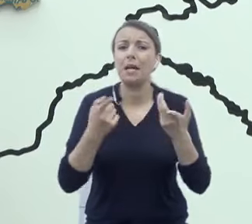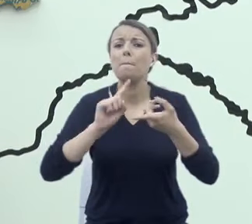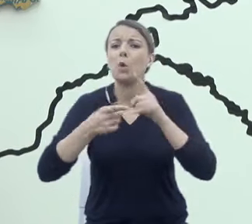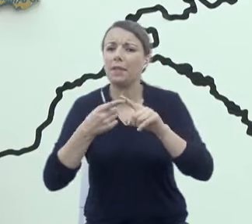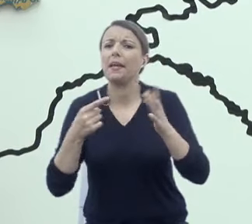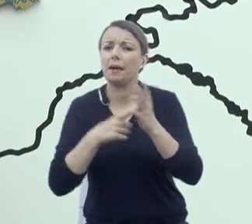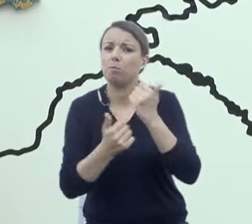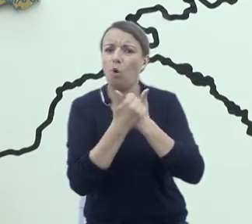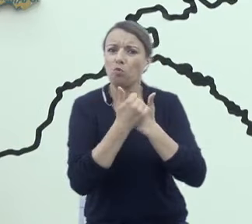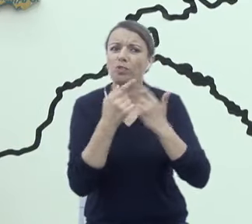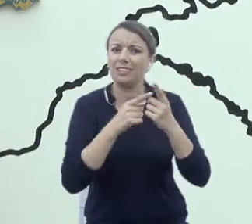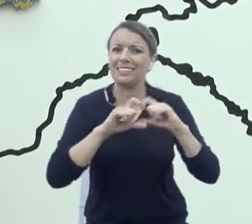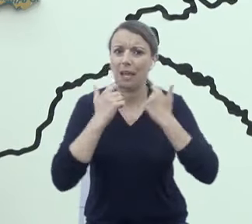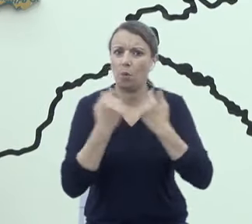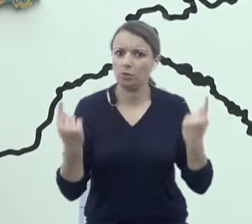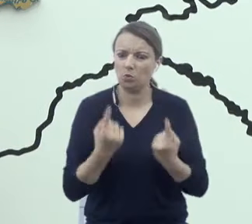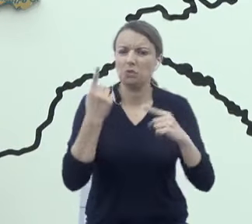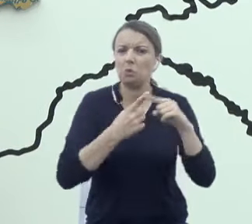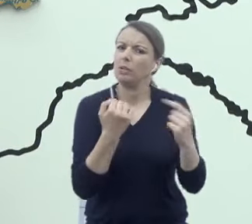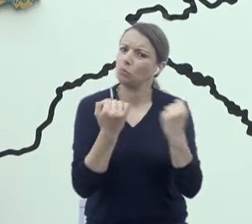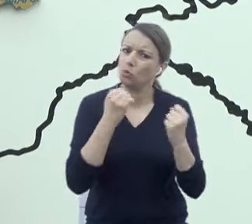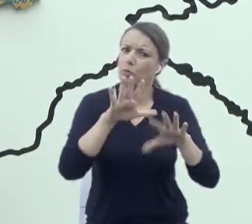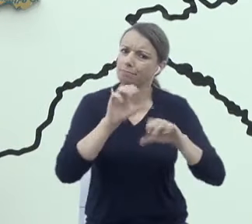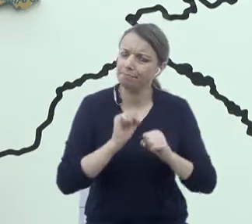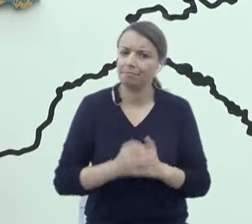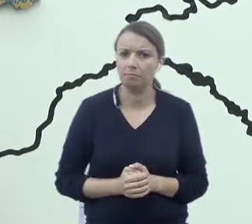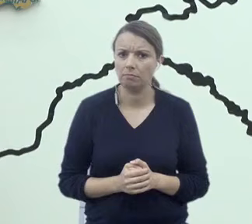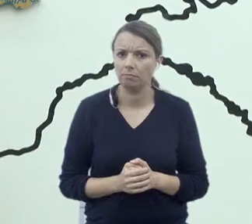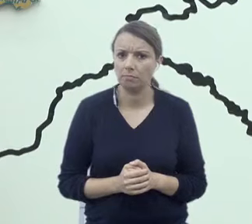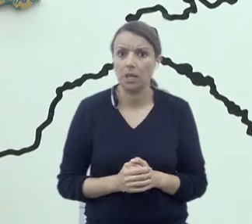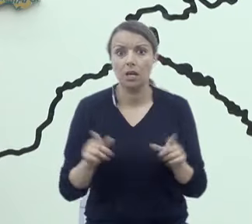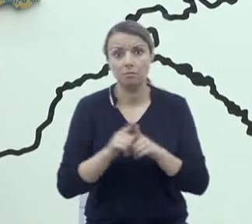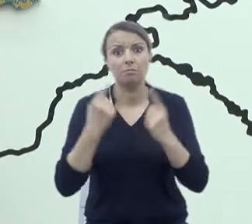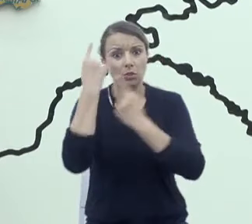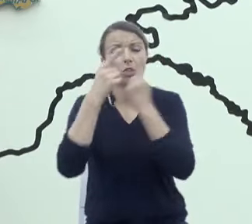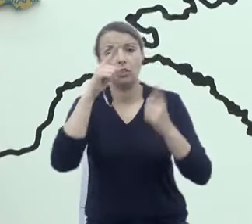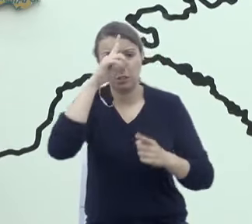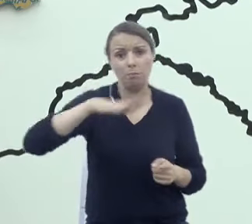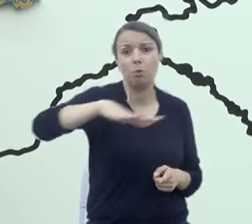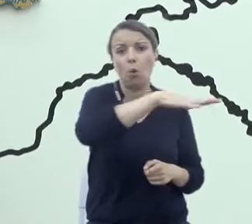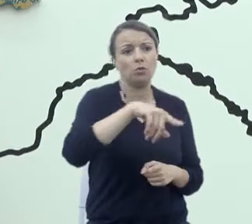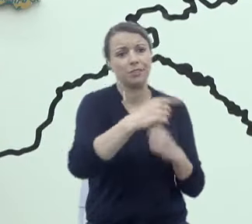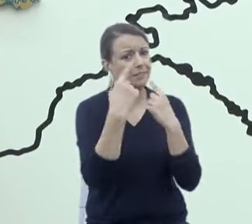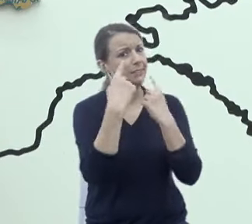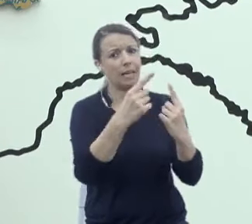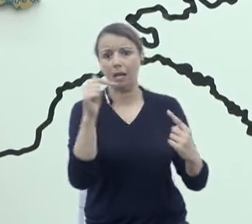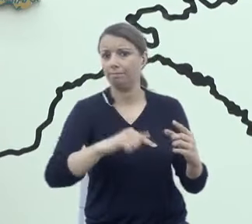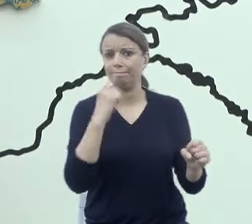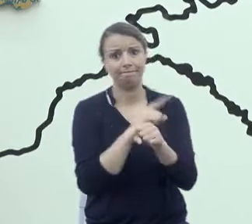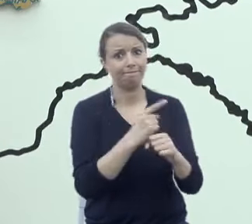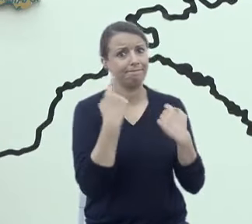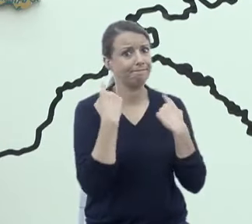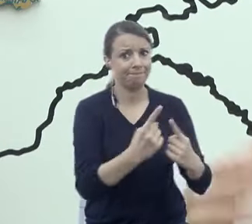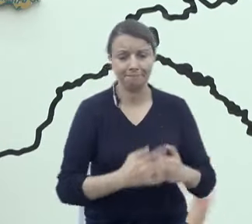komplikuje. Natomiast ja myślę, że to jest tak, że ta wspólnota sama w pewnym momencie musi podjąć decyzję. My natomiast musimy się